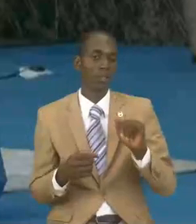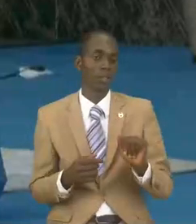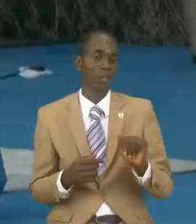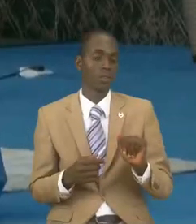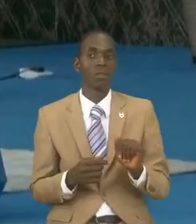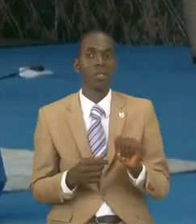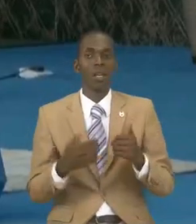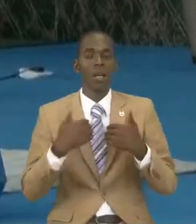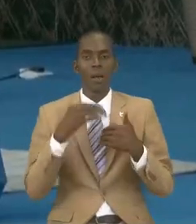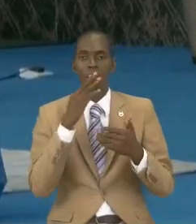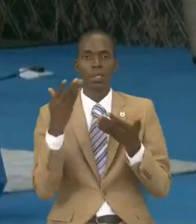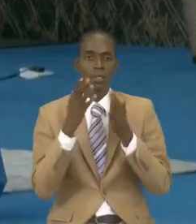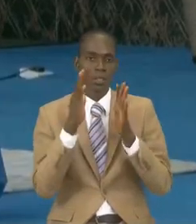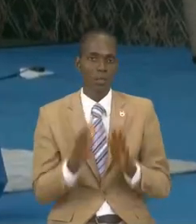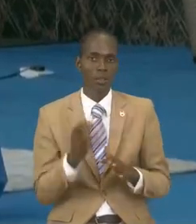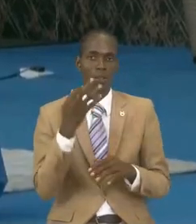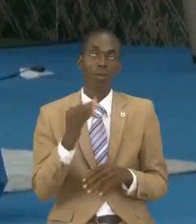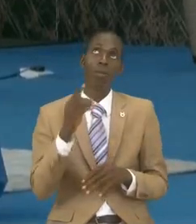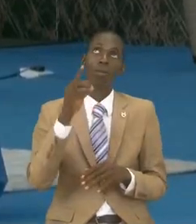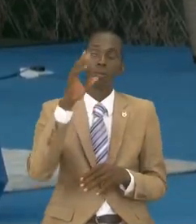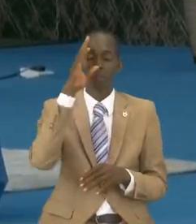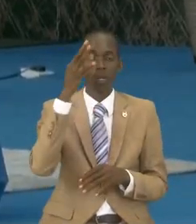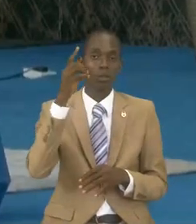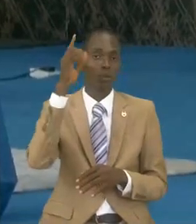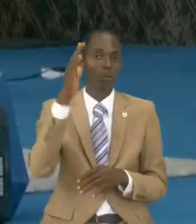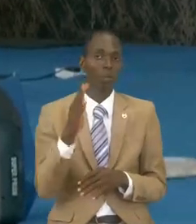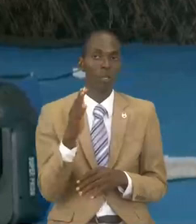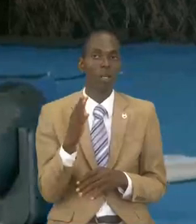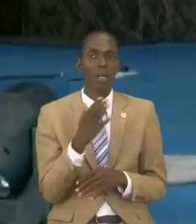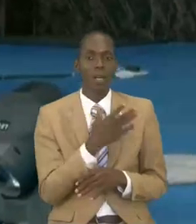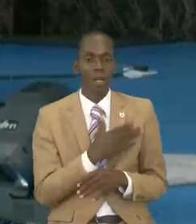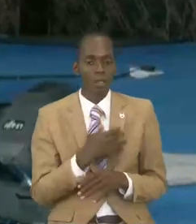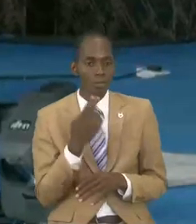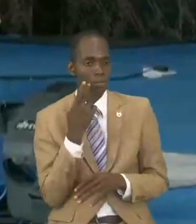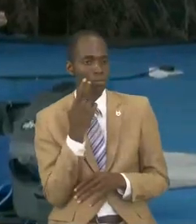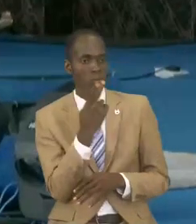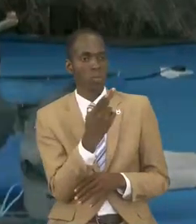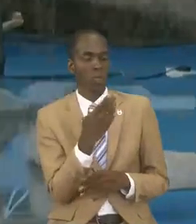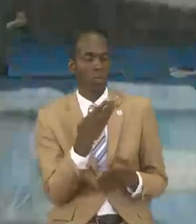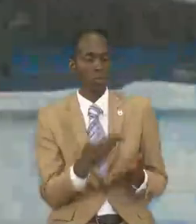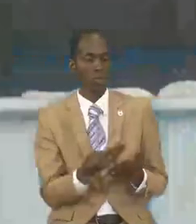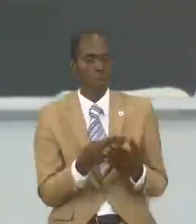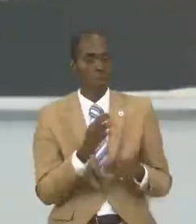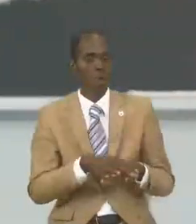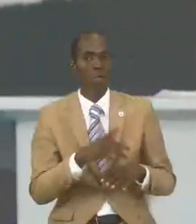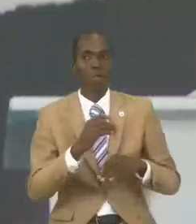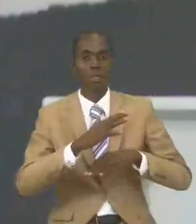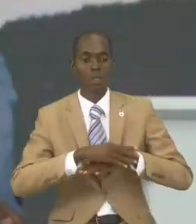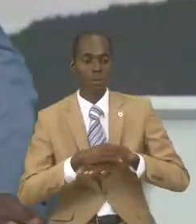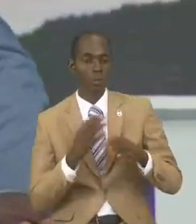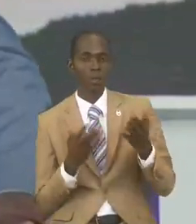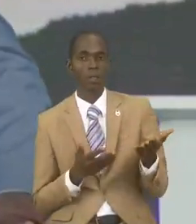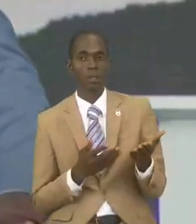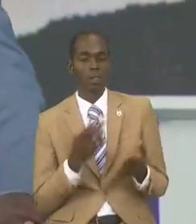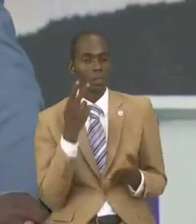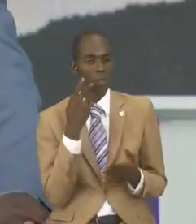tu es serviteur de l'homme de Dieu. Et puis, regarde l'argent sur la